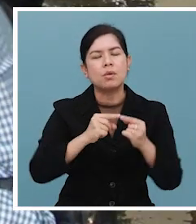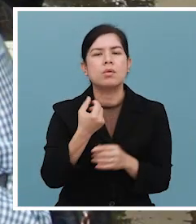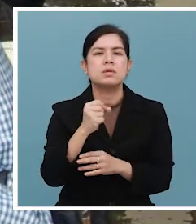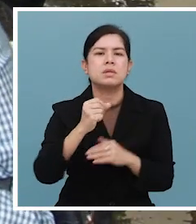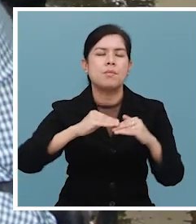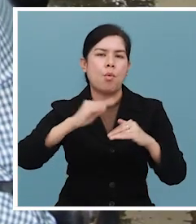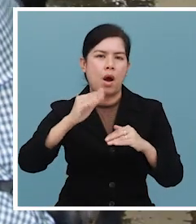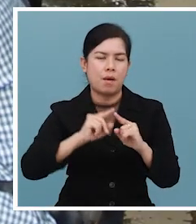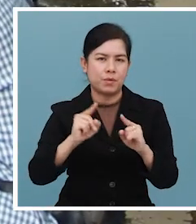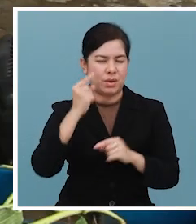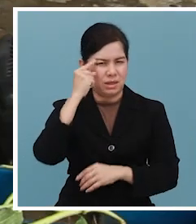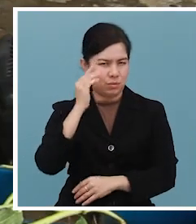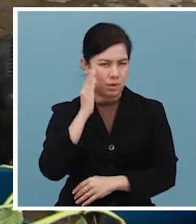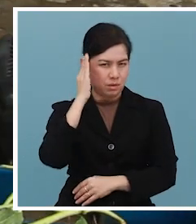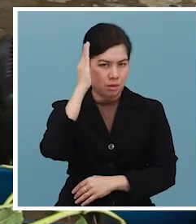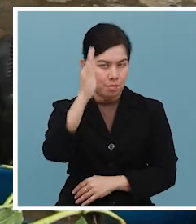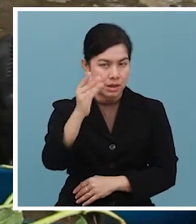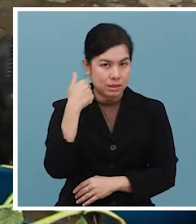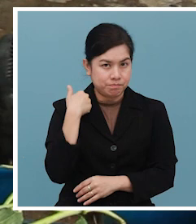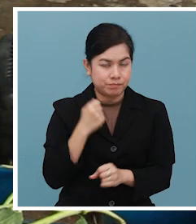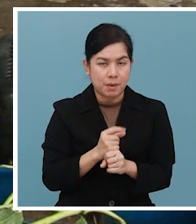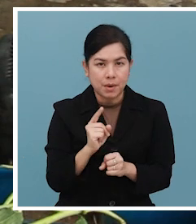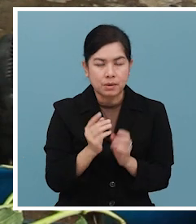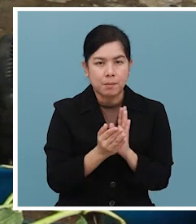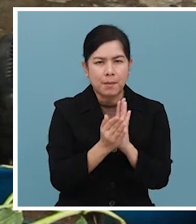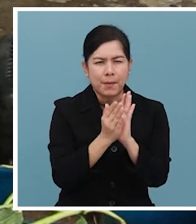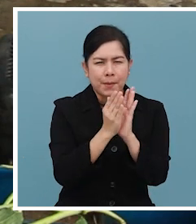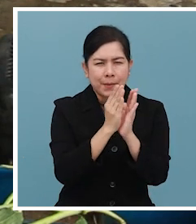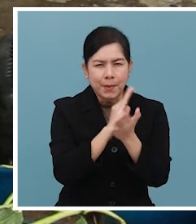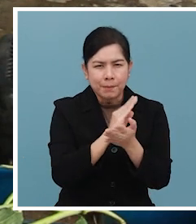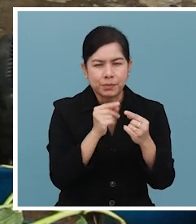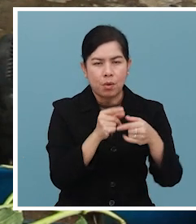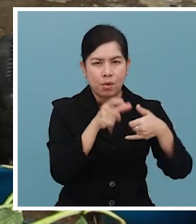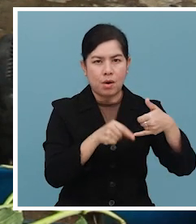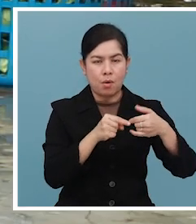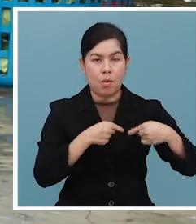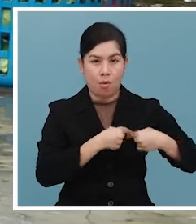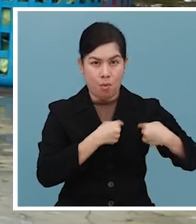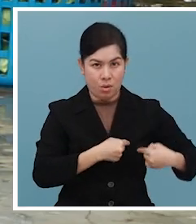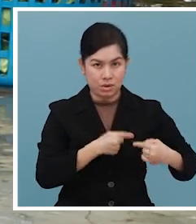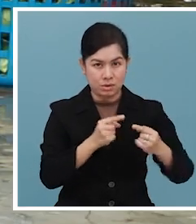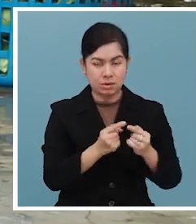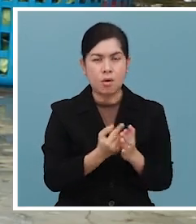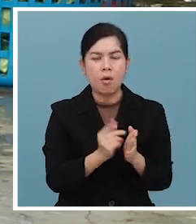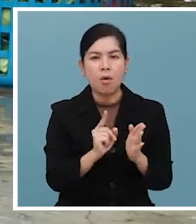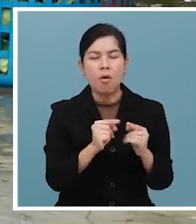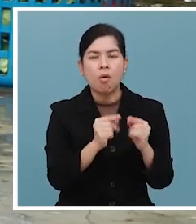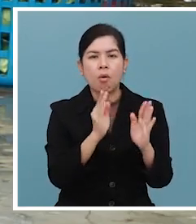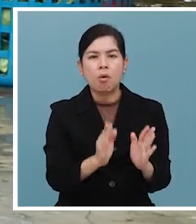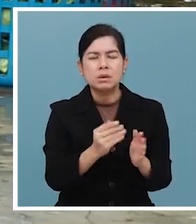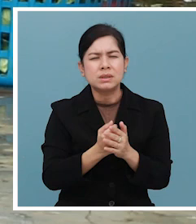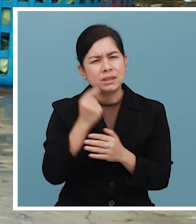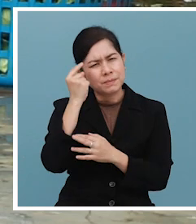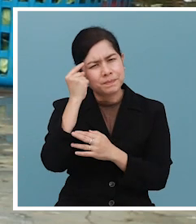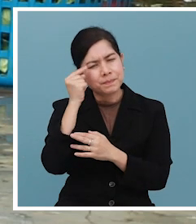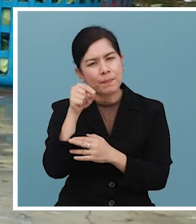ดเราจะต้องค่อยๆทำให้เขาแบบเปลี่ยนใจคนอะยากพอทำผัก เนื้อเปลี่ยนใจคนซื้อ ใช่ โอ้โห เปลี่ยน